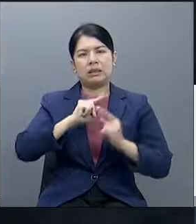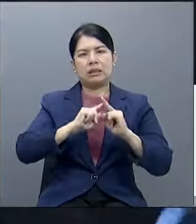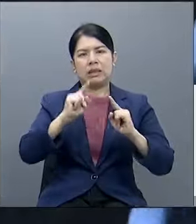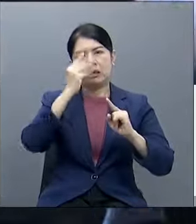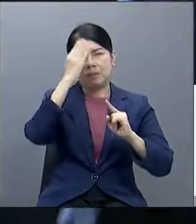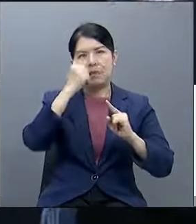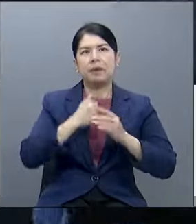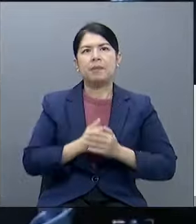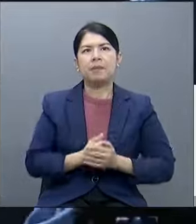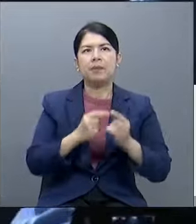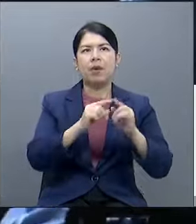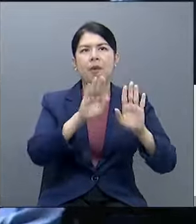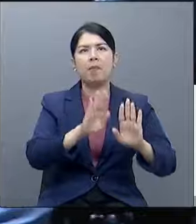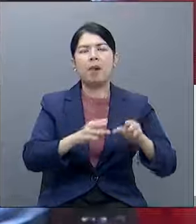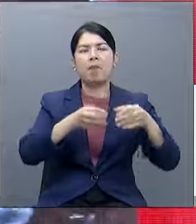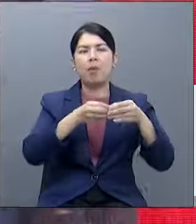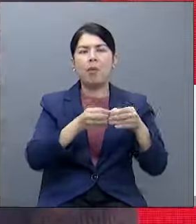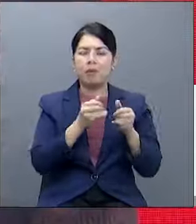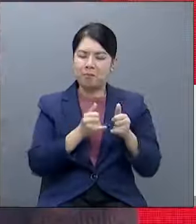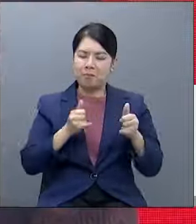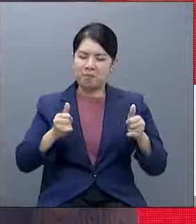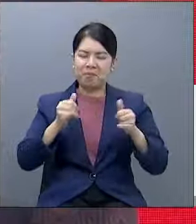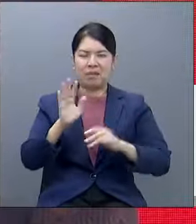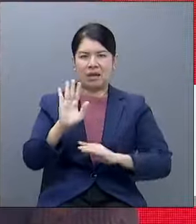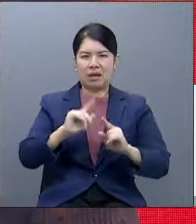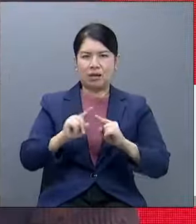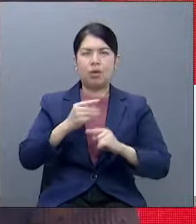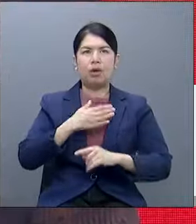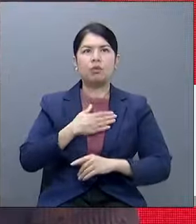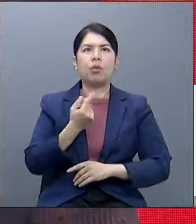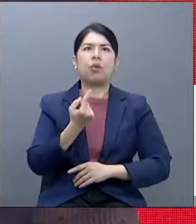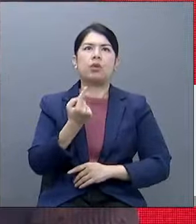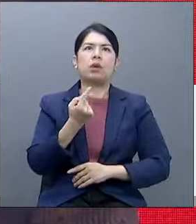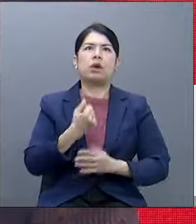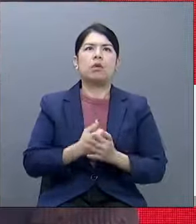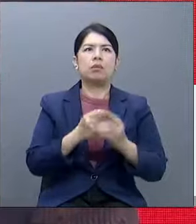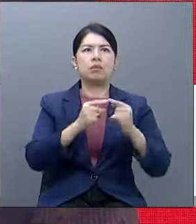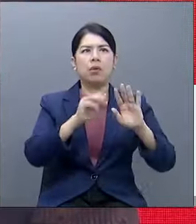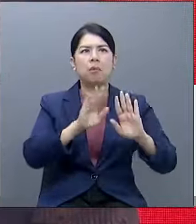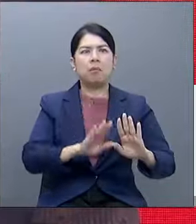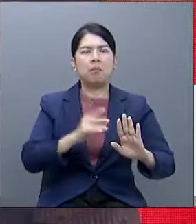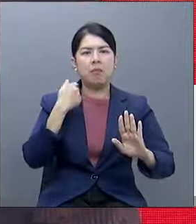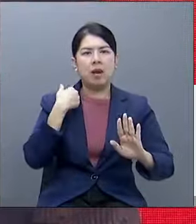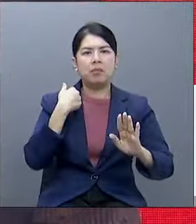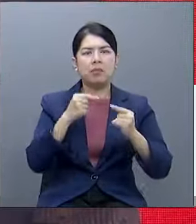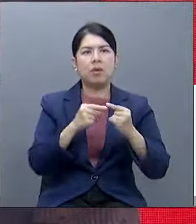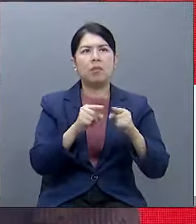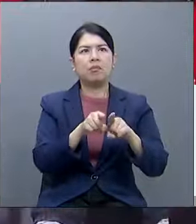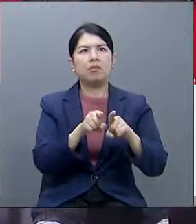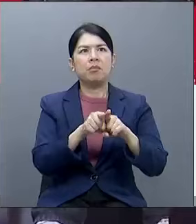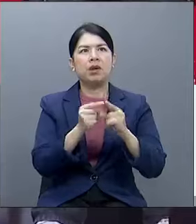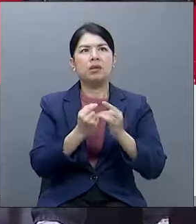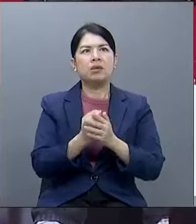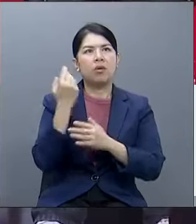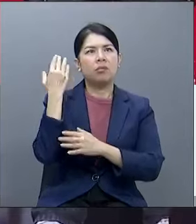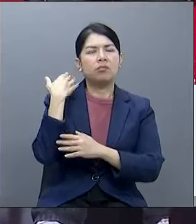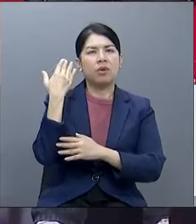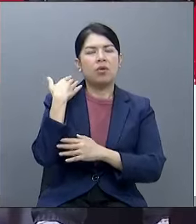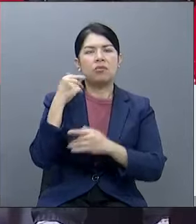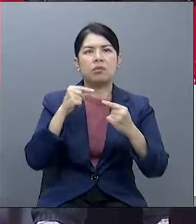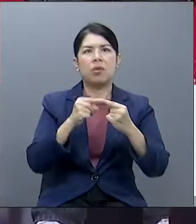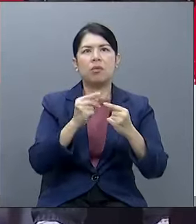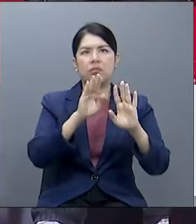ขายลุคแบบเกิร์ลกรุ๊ปยุคนี้นะคะแต่ก็เชื่อว่ากระแสดนตรีฮิปฮอปกลิ่นไอแบบยุค2000และการเต้นมันๆจะเข้าถึงคนฟังยุคนี้